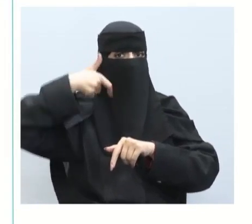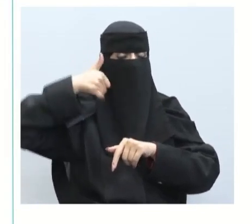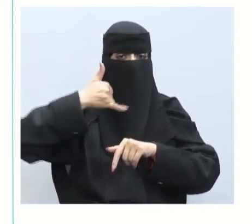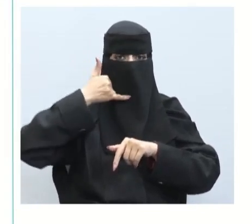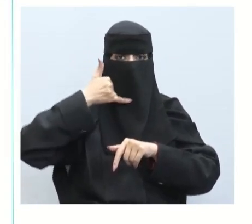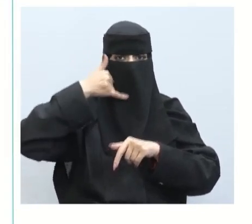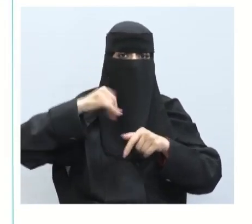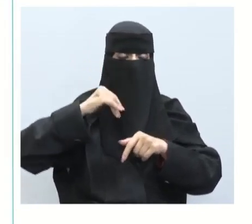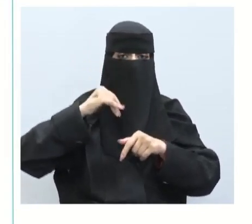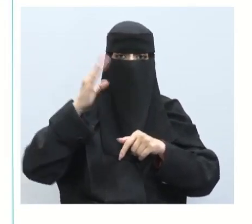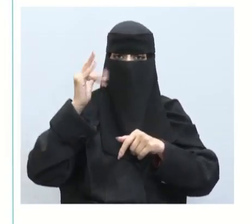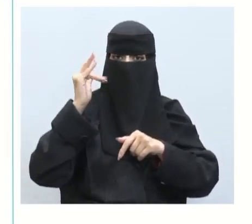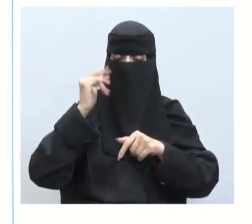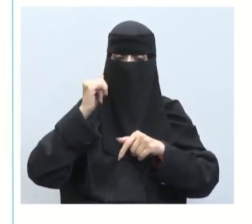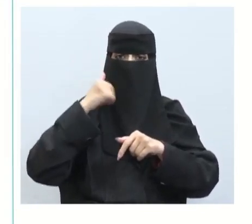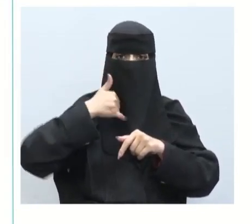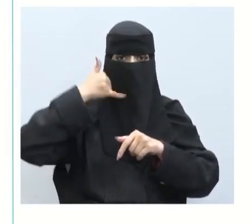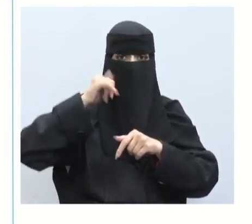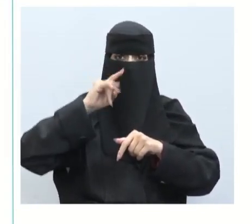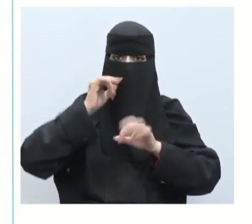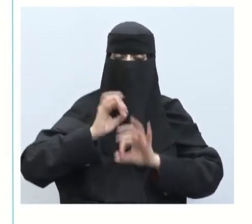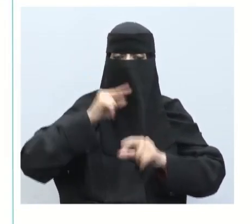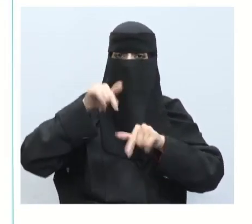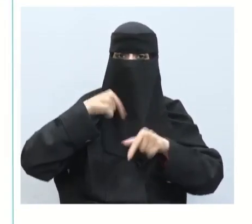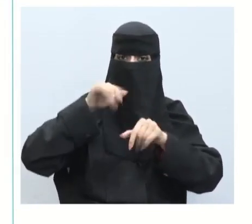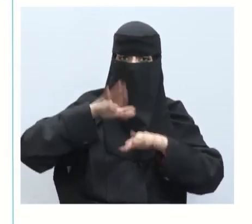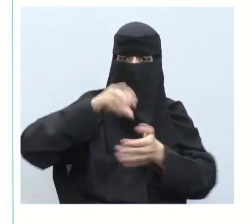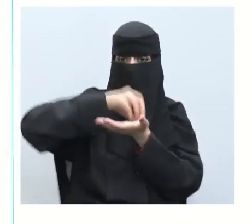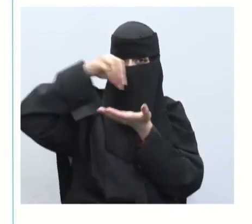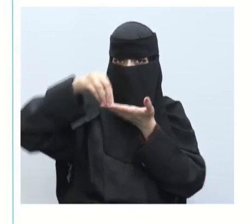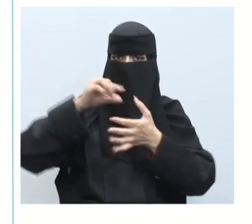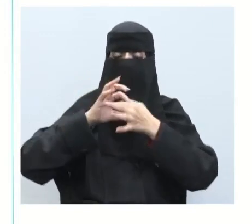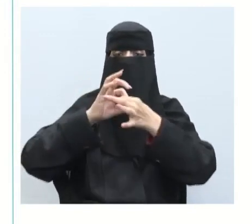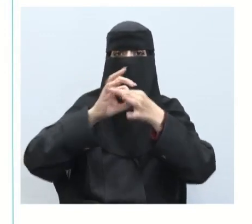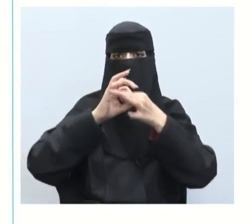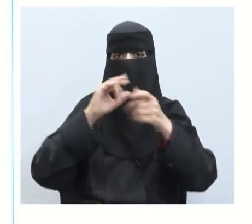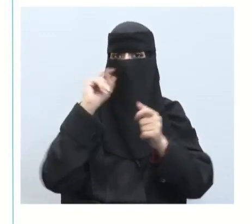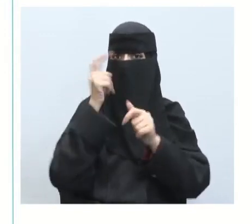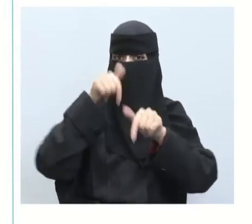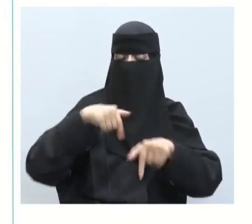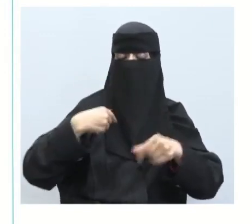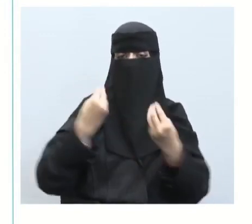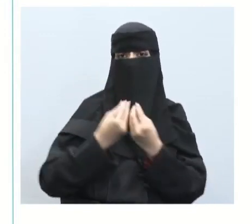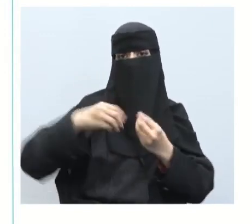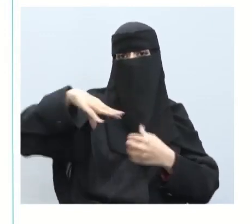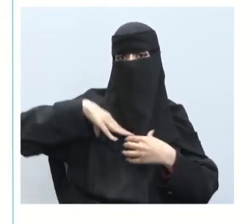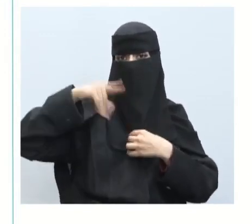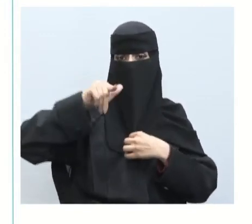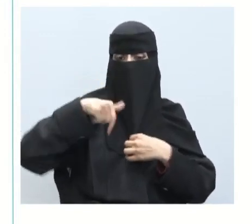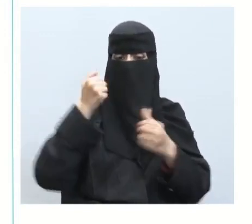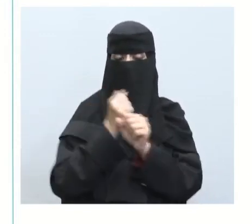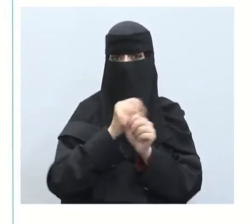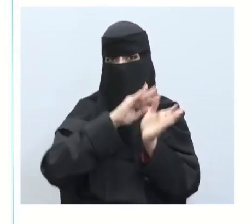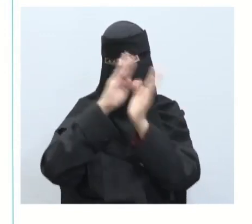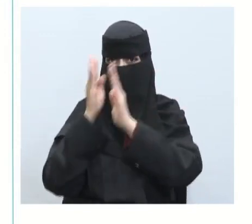التطبيقات او المحادثات المباشره كل ذلك يجعل التواصل بشكل اسهل اذا هذا دور المديرون او المديرين